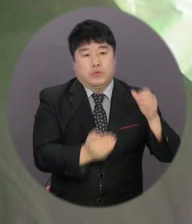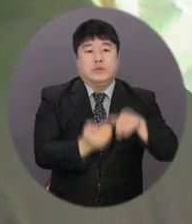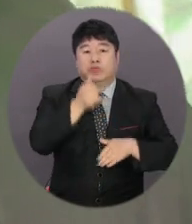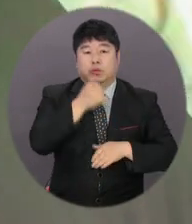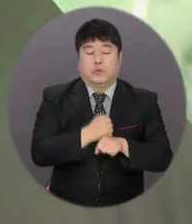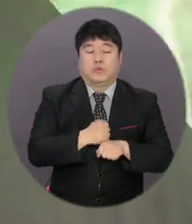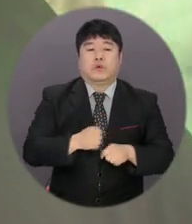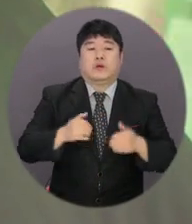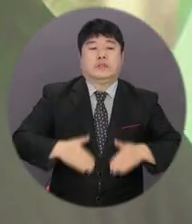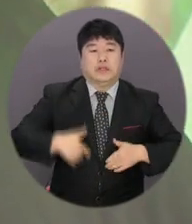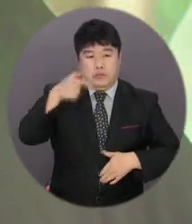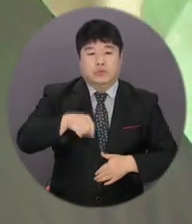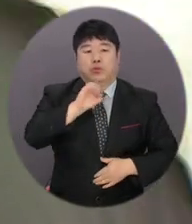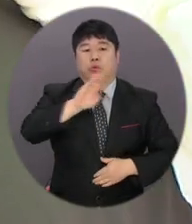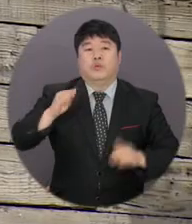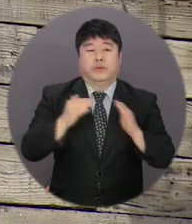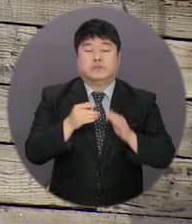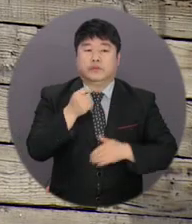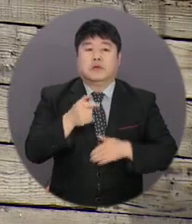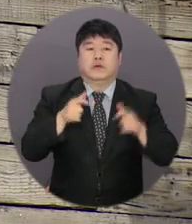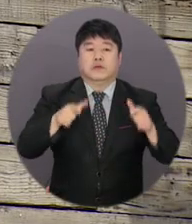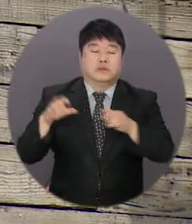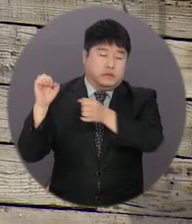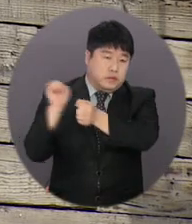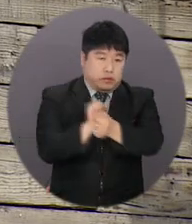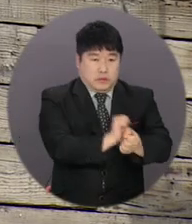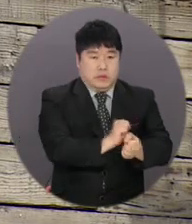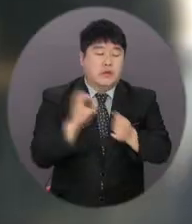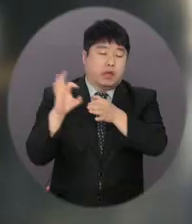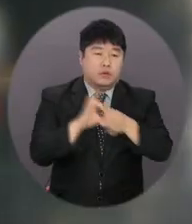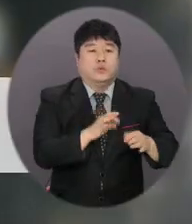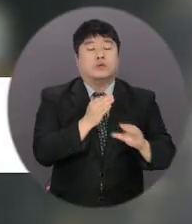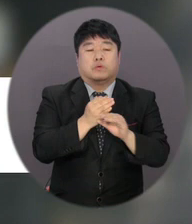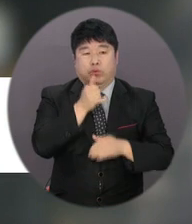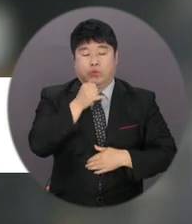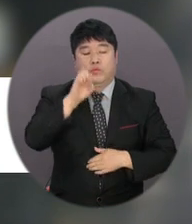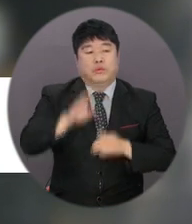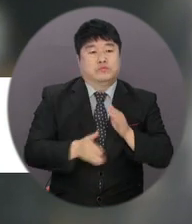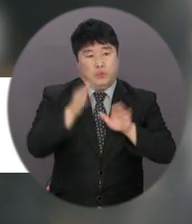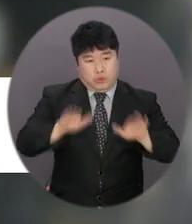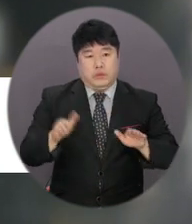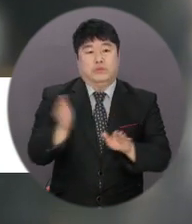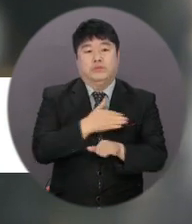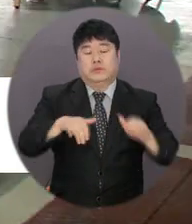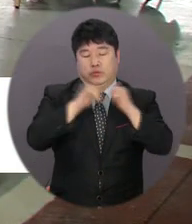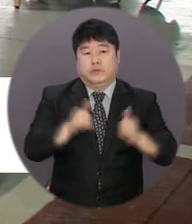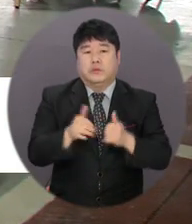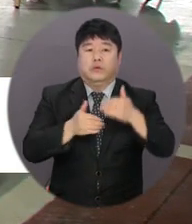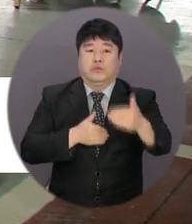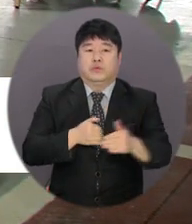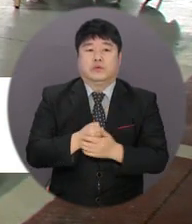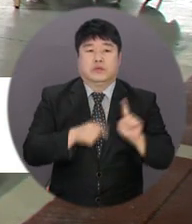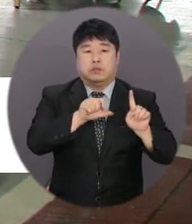있고, 남구 호프집 관련 등 소규모 지역 감염이 끊이지 않고 있는 상황. 광주시는 오늘부터 사회적 거리